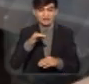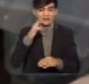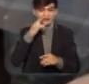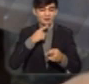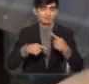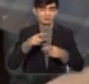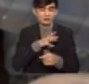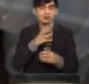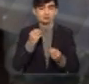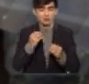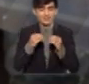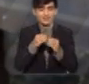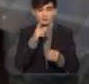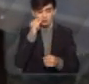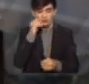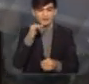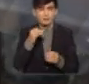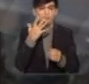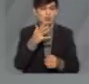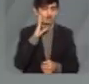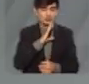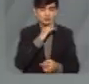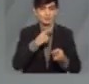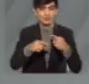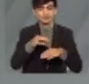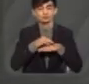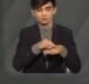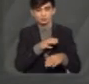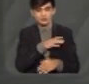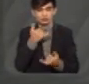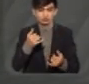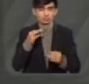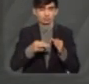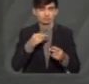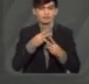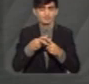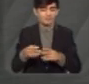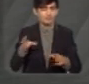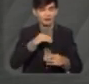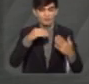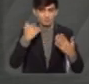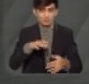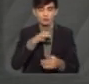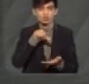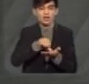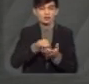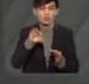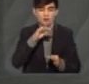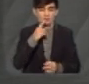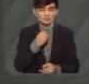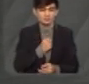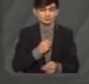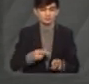этого еще 10 мужчин и 5 женщин из числа возвращенных на родину уже осудили к различным срокам за участие в деятельности